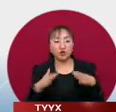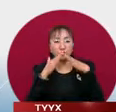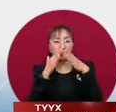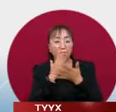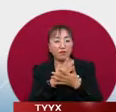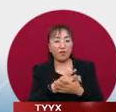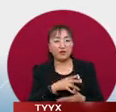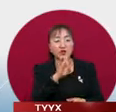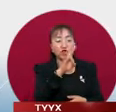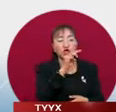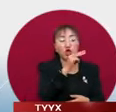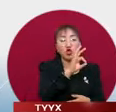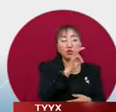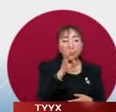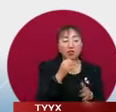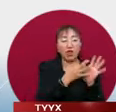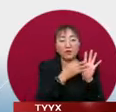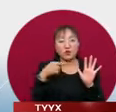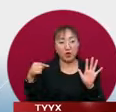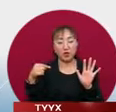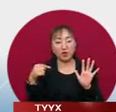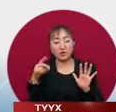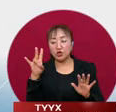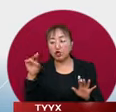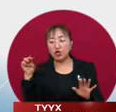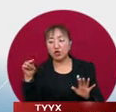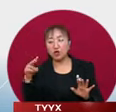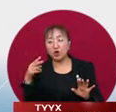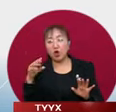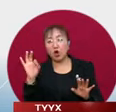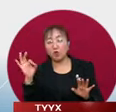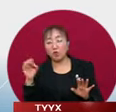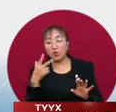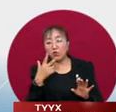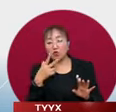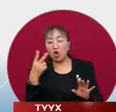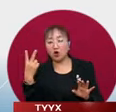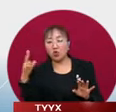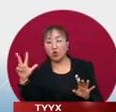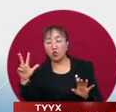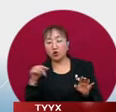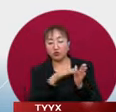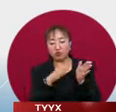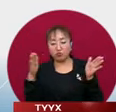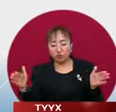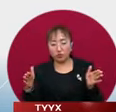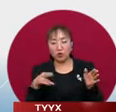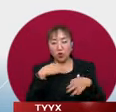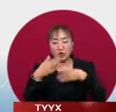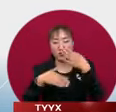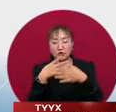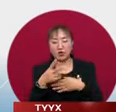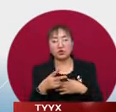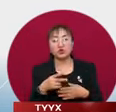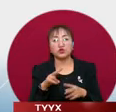нийтийн тооллын өмнөх 800-аас нийтийн тооллын өмнөх 323 оны хоорондох үйл явдлыг судлах нэ. За